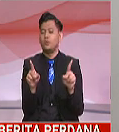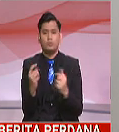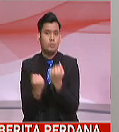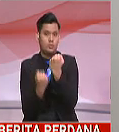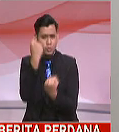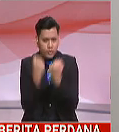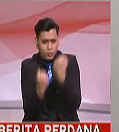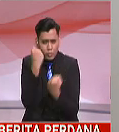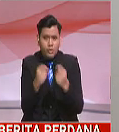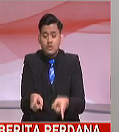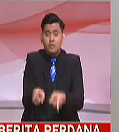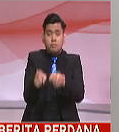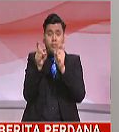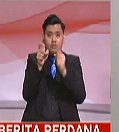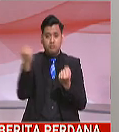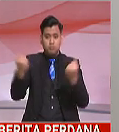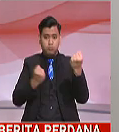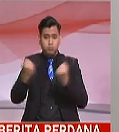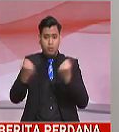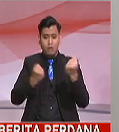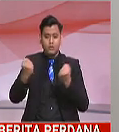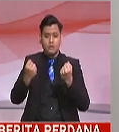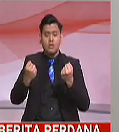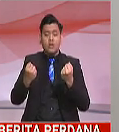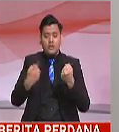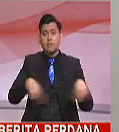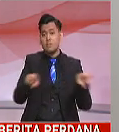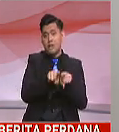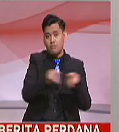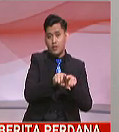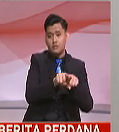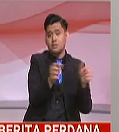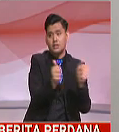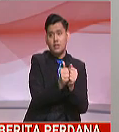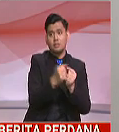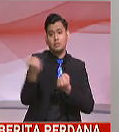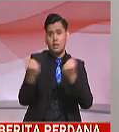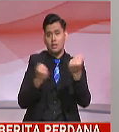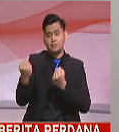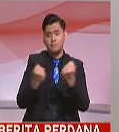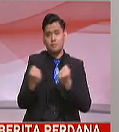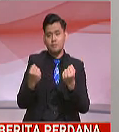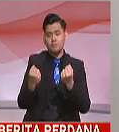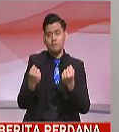DVT, so dia punya performance adalah serupa sama seperti mana dengan kata orang tu